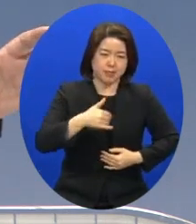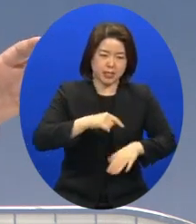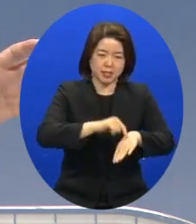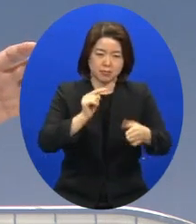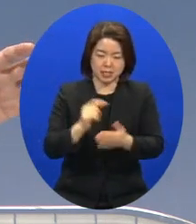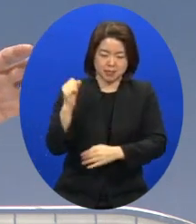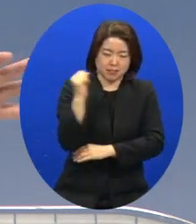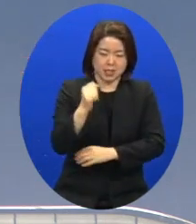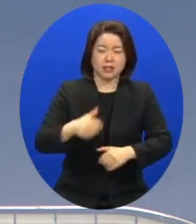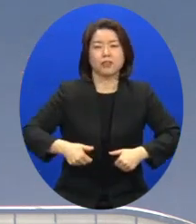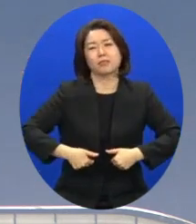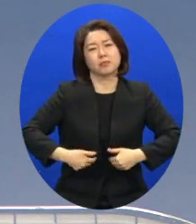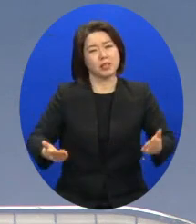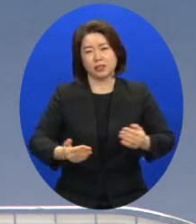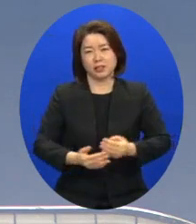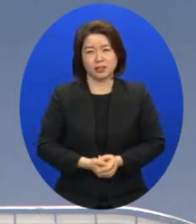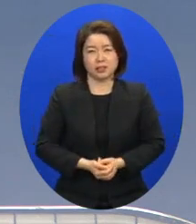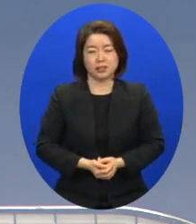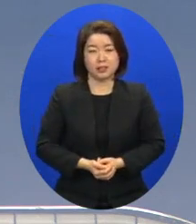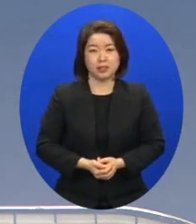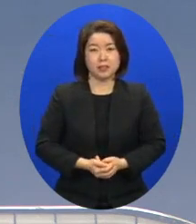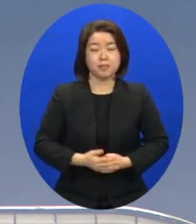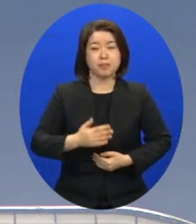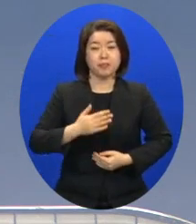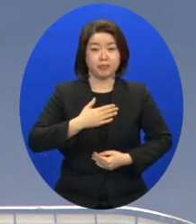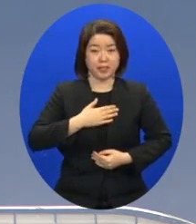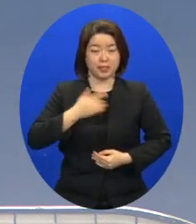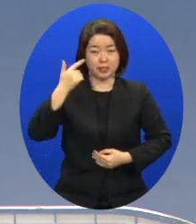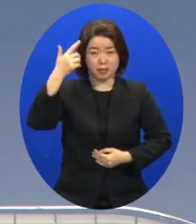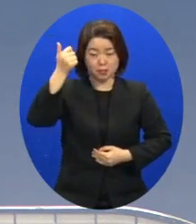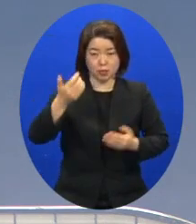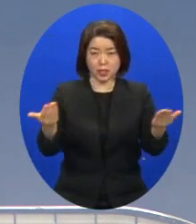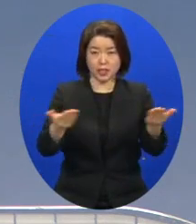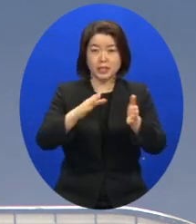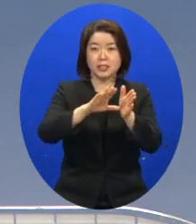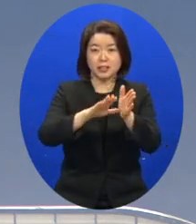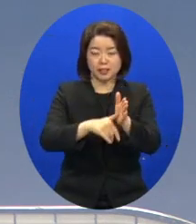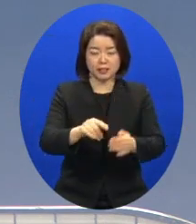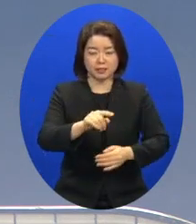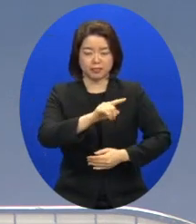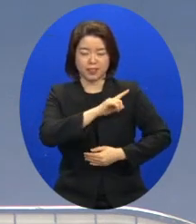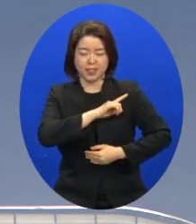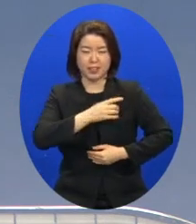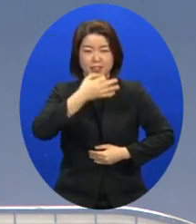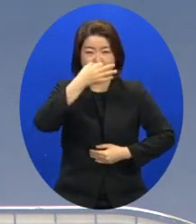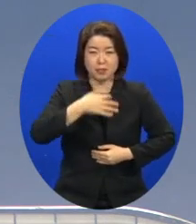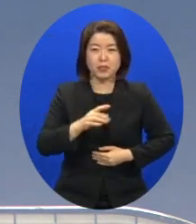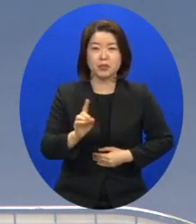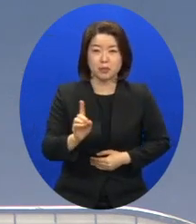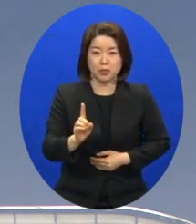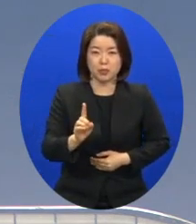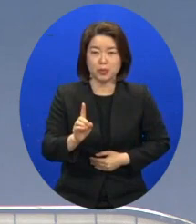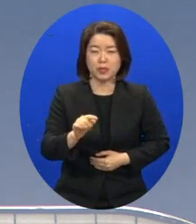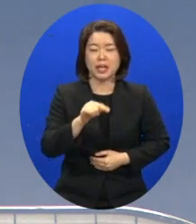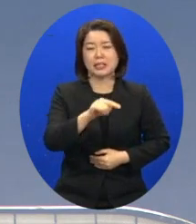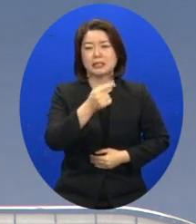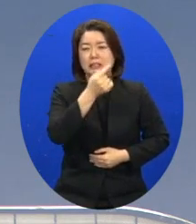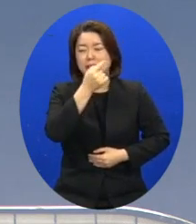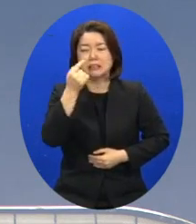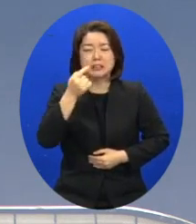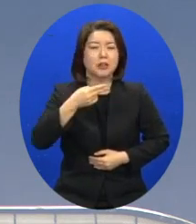이유가 없습니다 제가 목회하면서 가장 힘든 것이 이런 근거없는